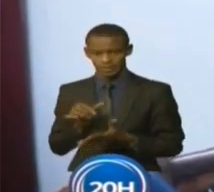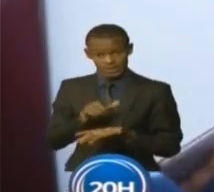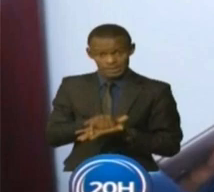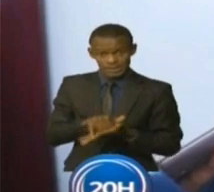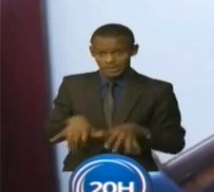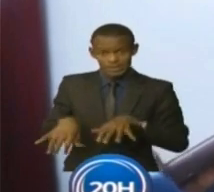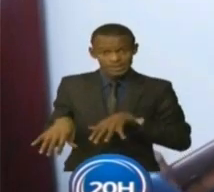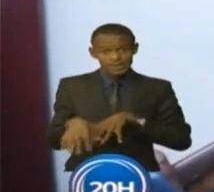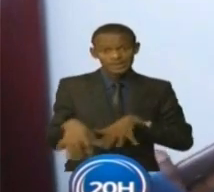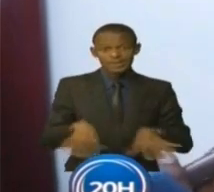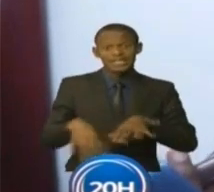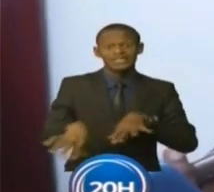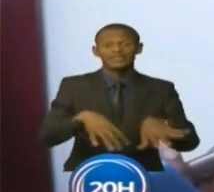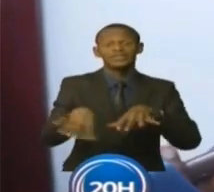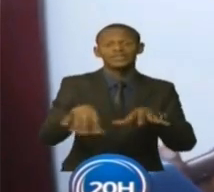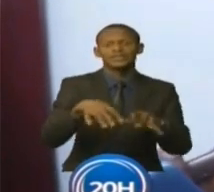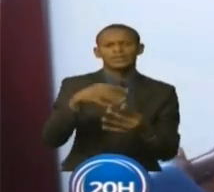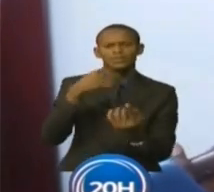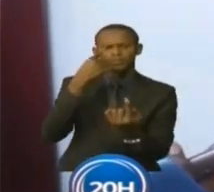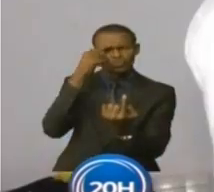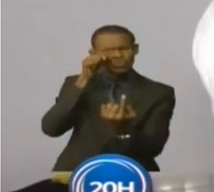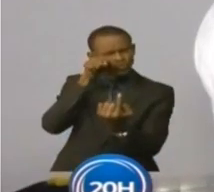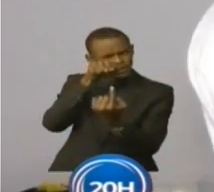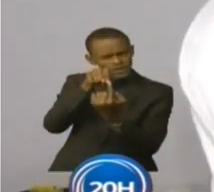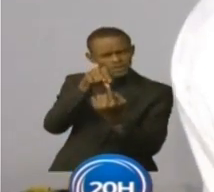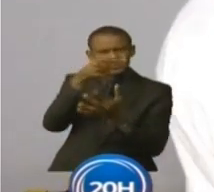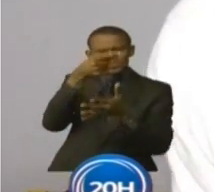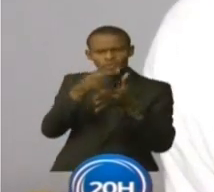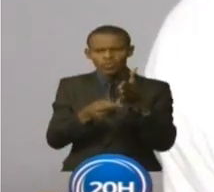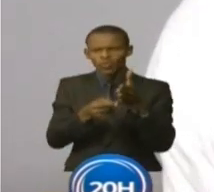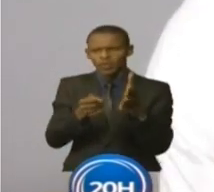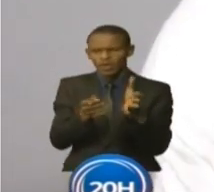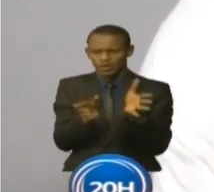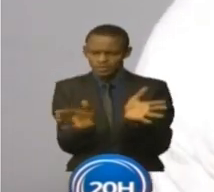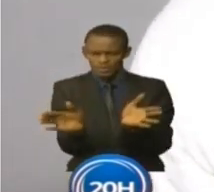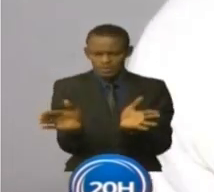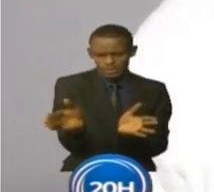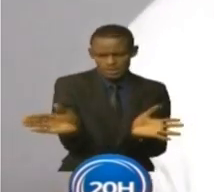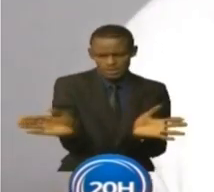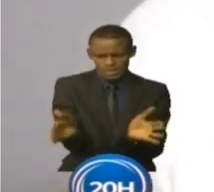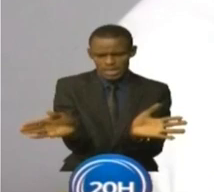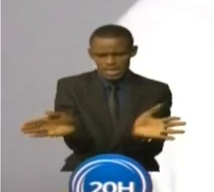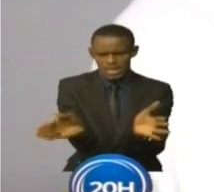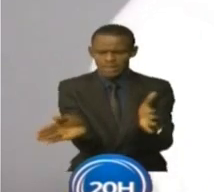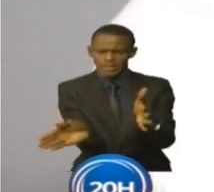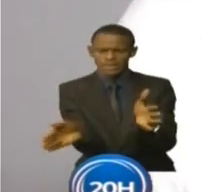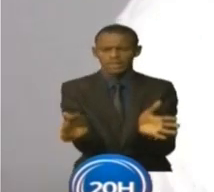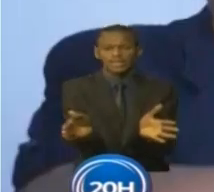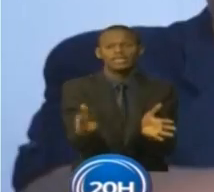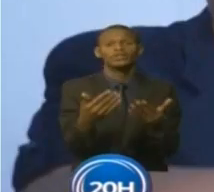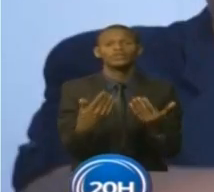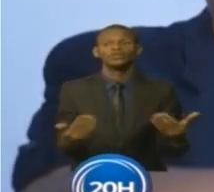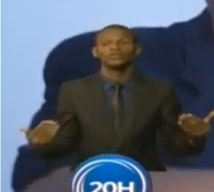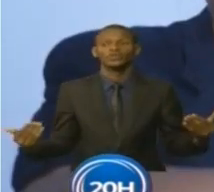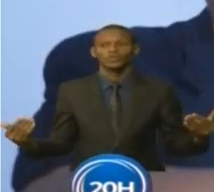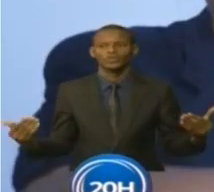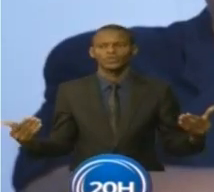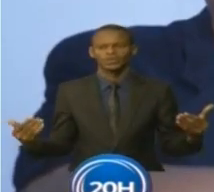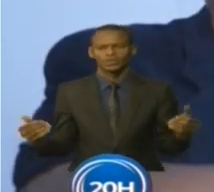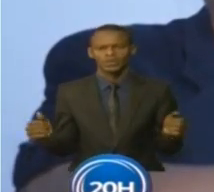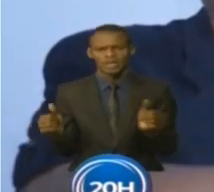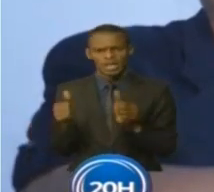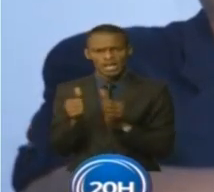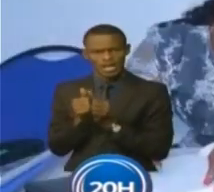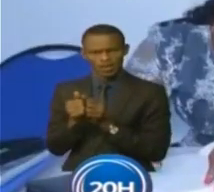objectif recadrer un peu les choses. La formation est assurée par Global Strategic and Local